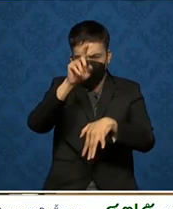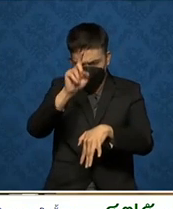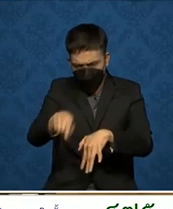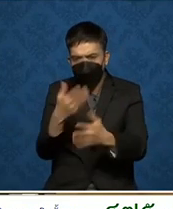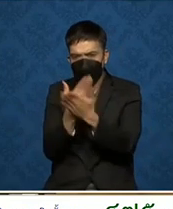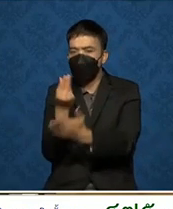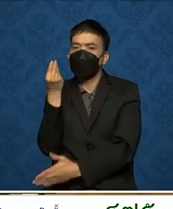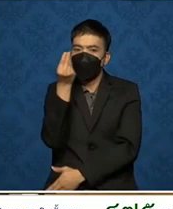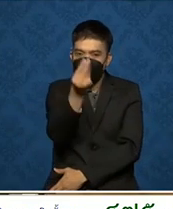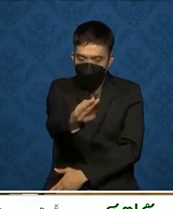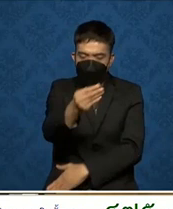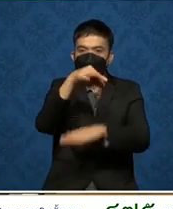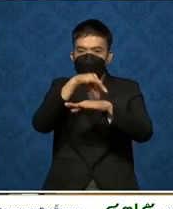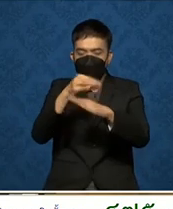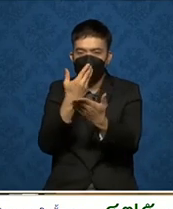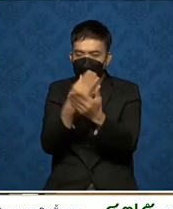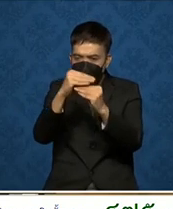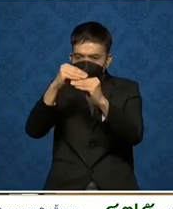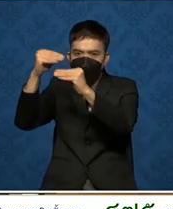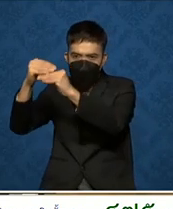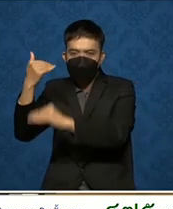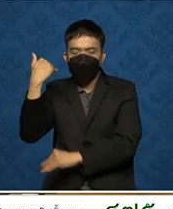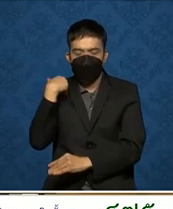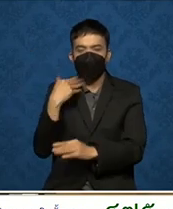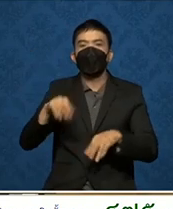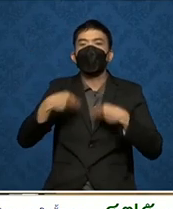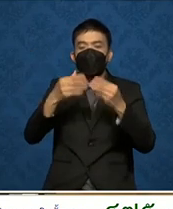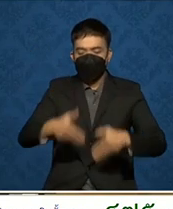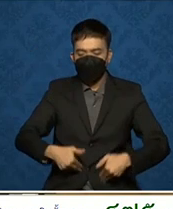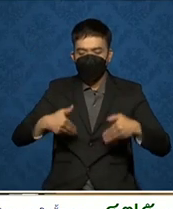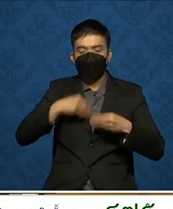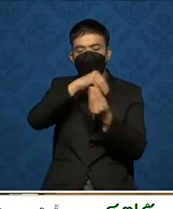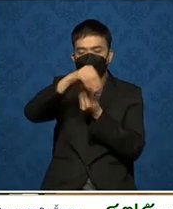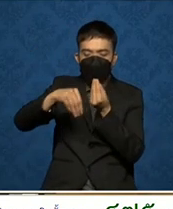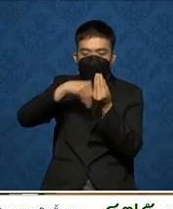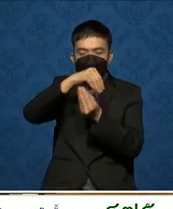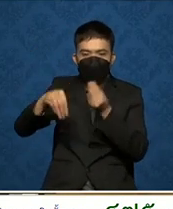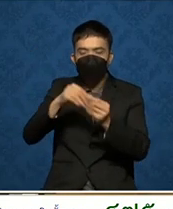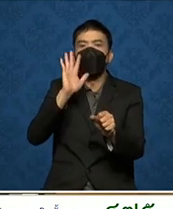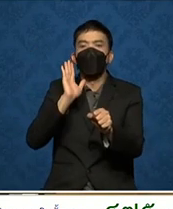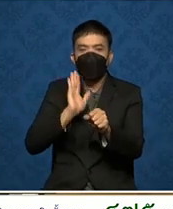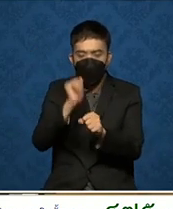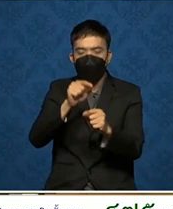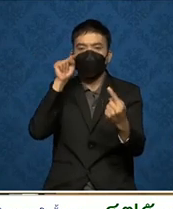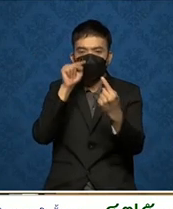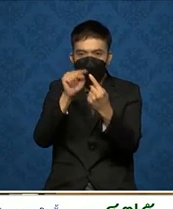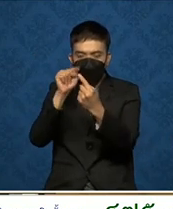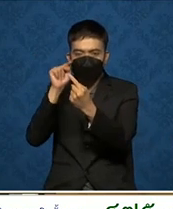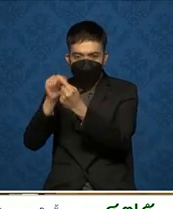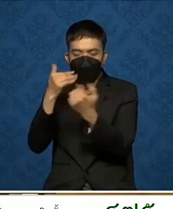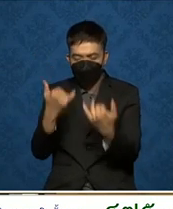งินตอบแทนตำแหน่งและเงินอื่นๆเพียงพอต่อการดำรงชีพและให้เป็นไปตามอัตราที่เหมาะสมกับภาวะเศรษ